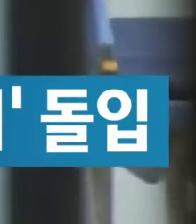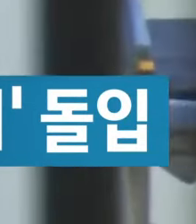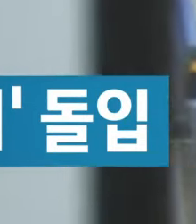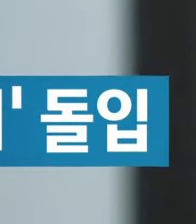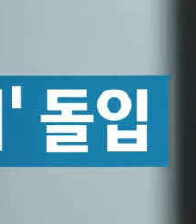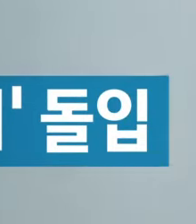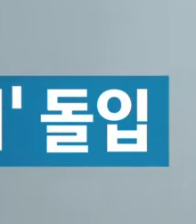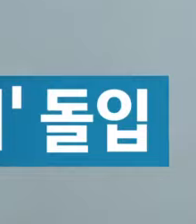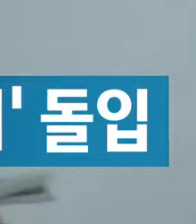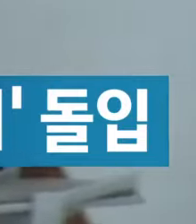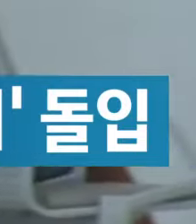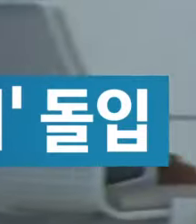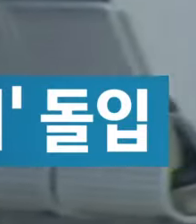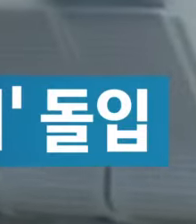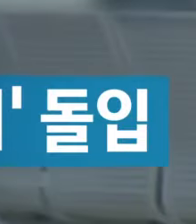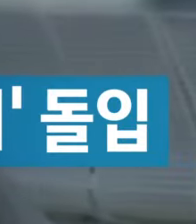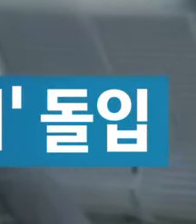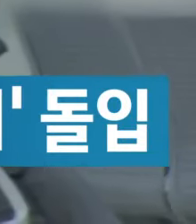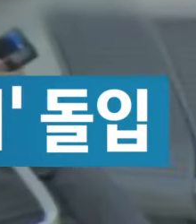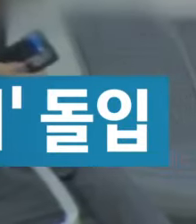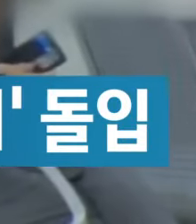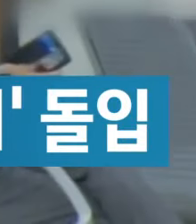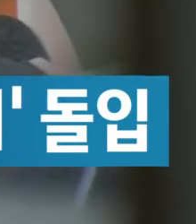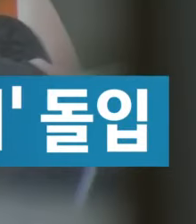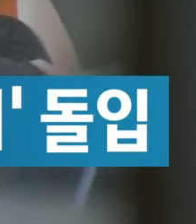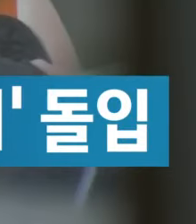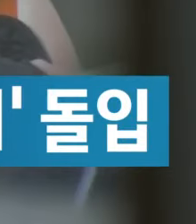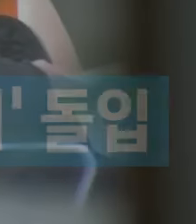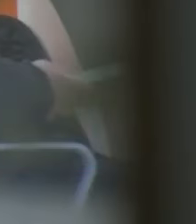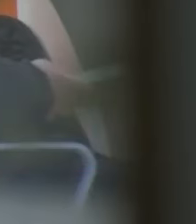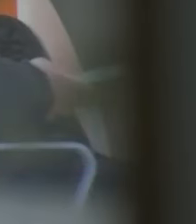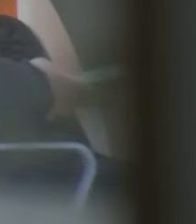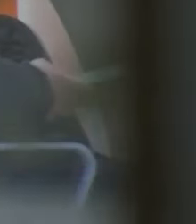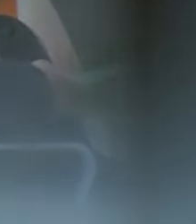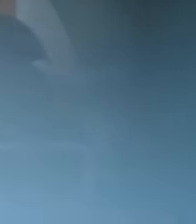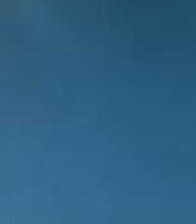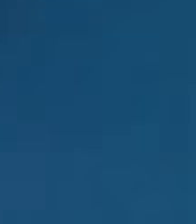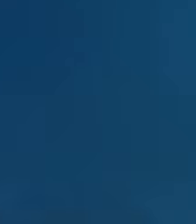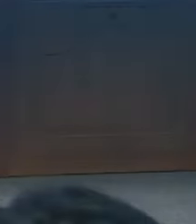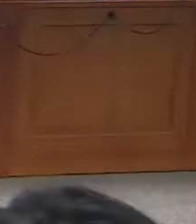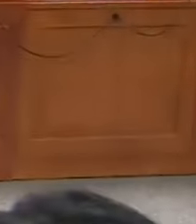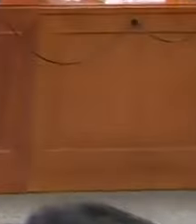정부는 의사협회 지도부의 면허를 정지하는 절차에 들어갔습니다.